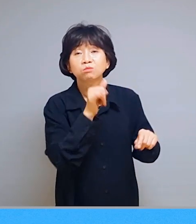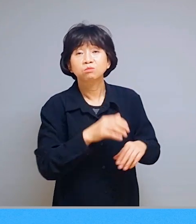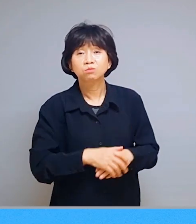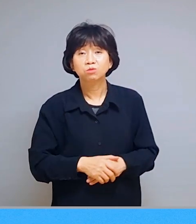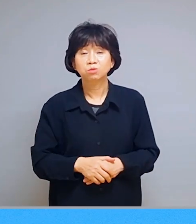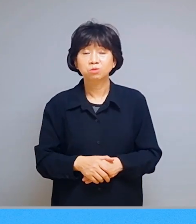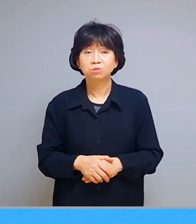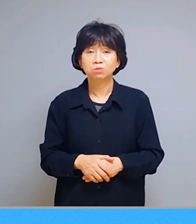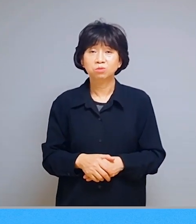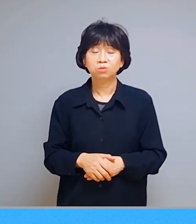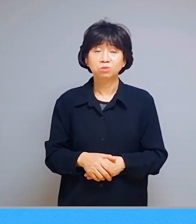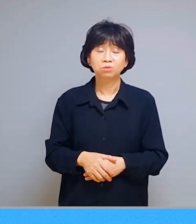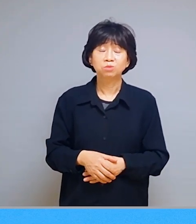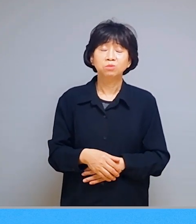거기 만들어 놓으셨어요.